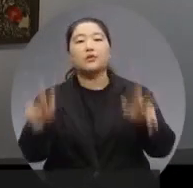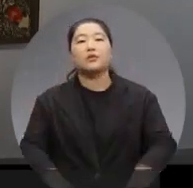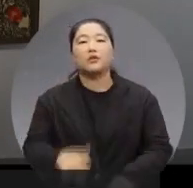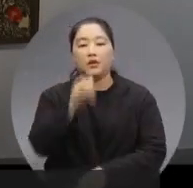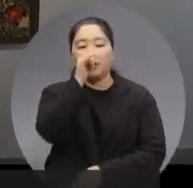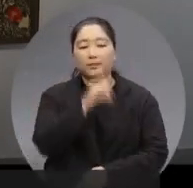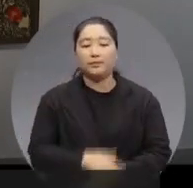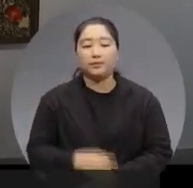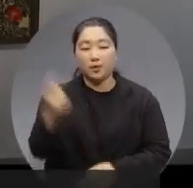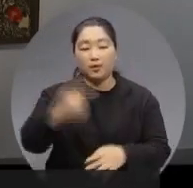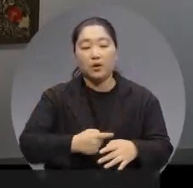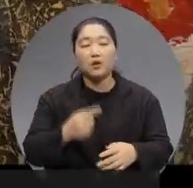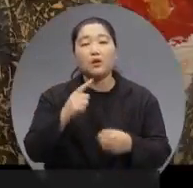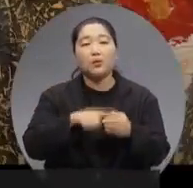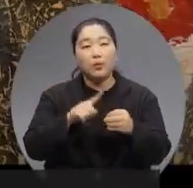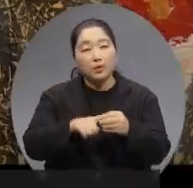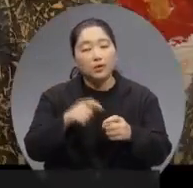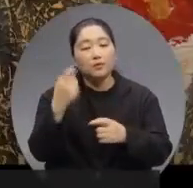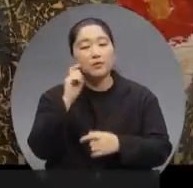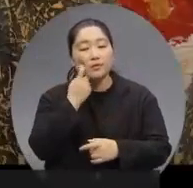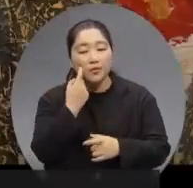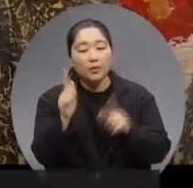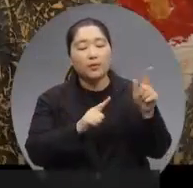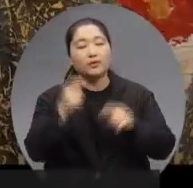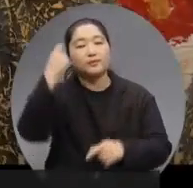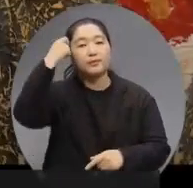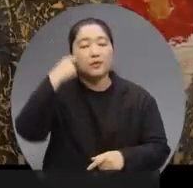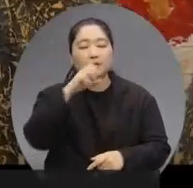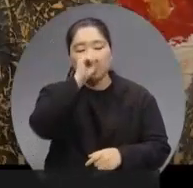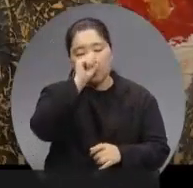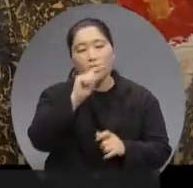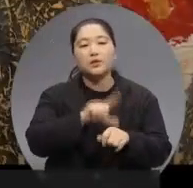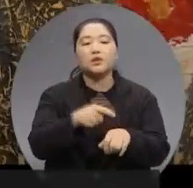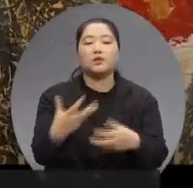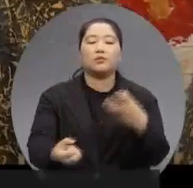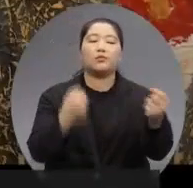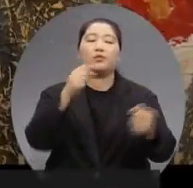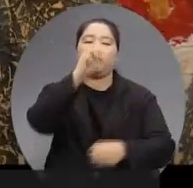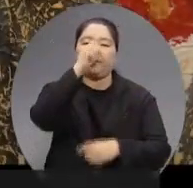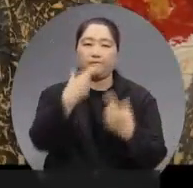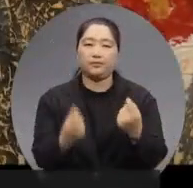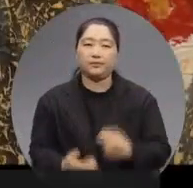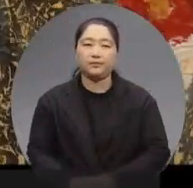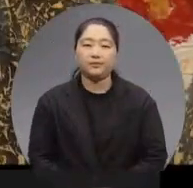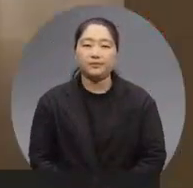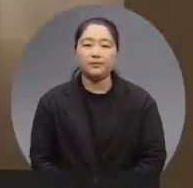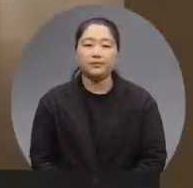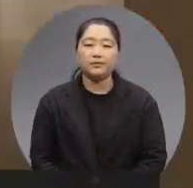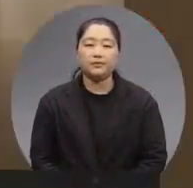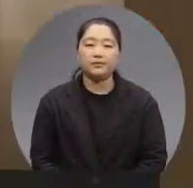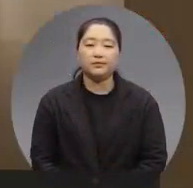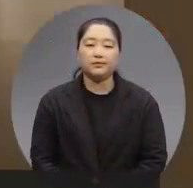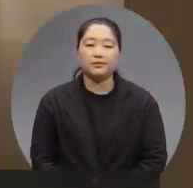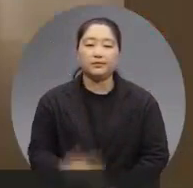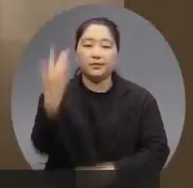오셔서 볼이 미약의 감상하는 그런 기하의 귀한 시간을 가지시면 좋을 것 같습니다